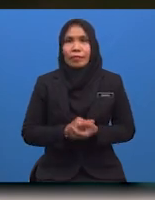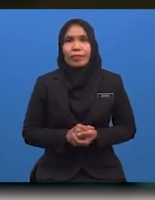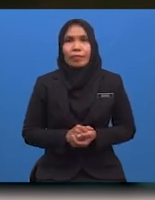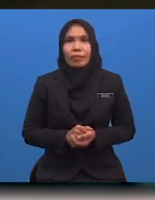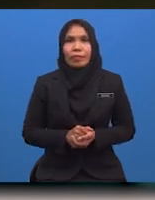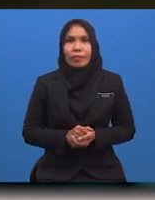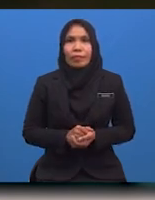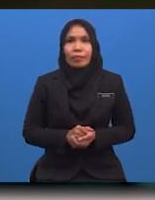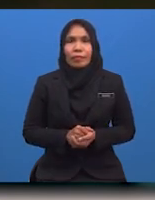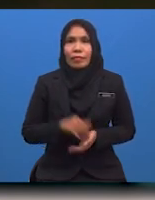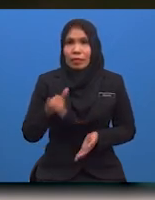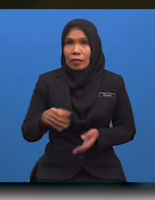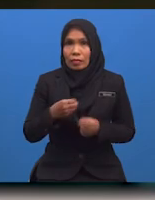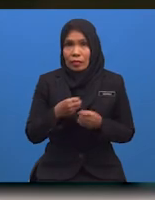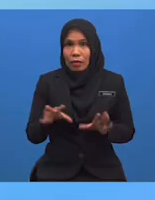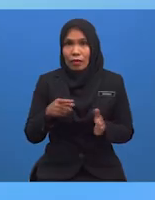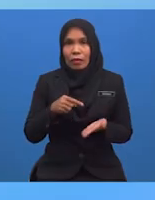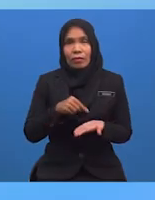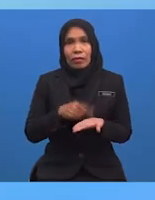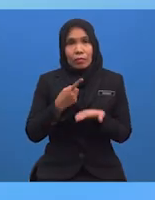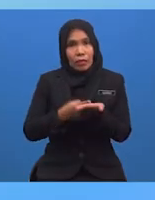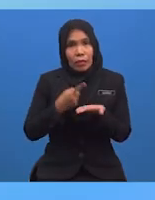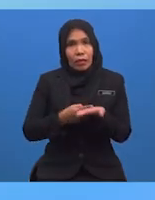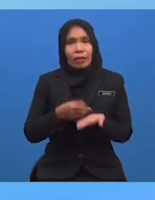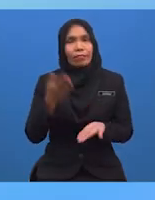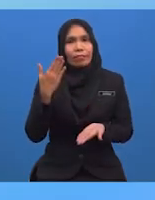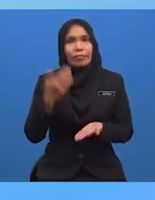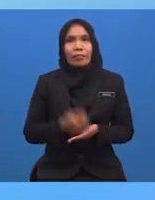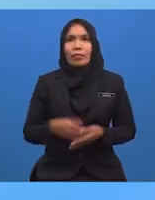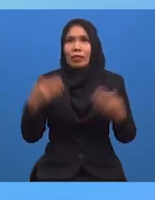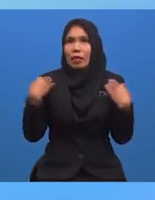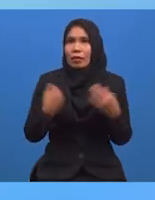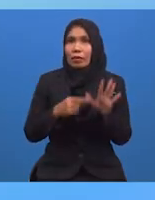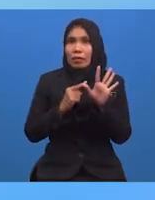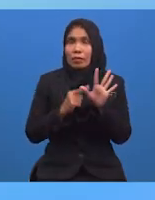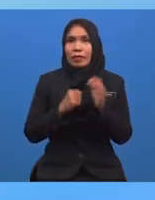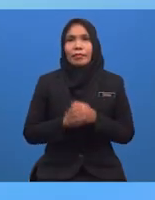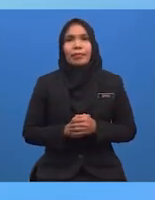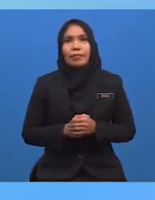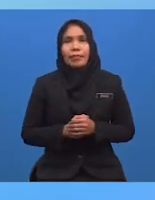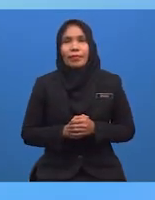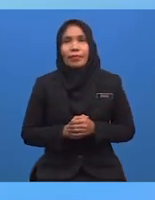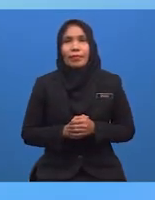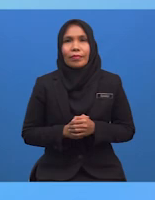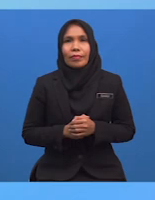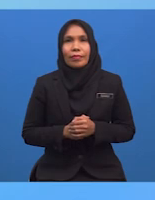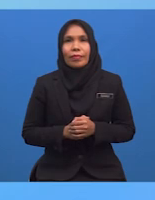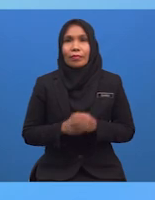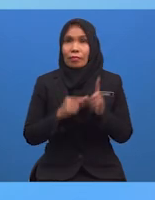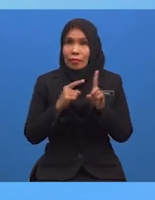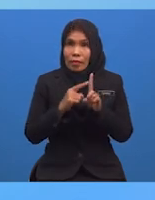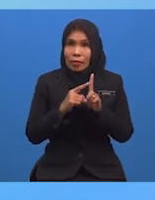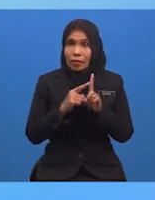telah dibincangkan tadi. Ada lima kesan inflasi seperti yang tertera pada skrin,